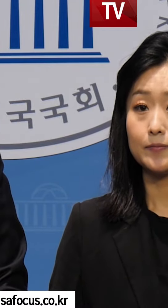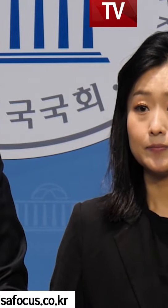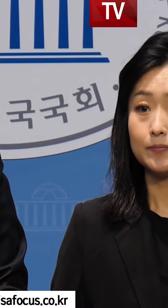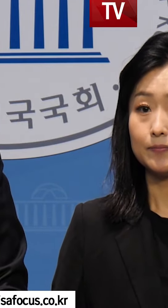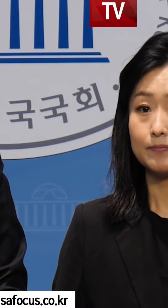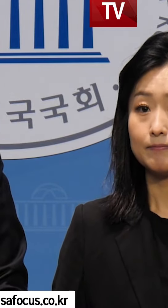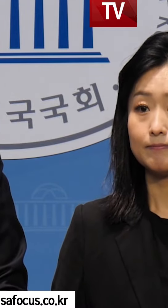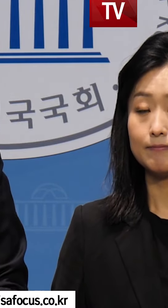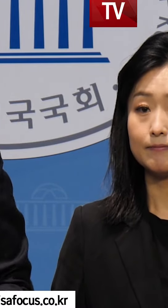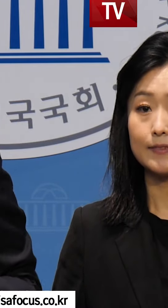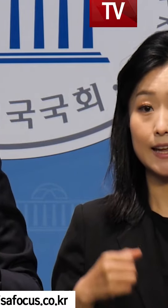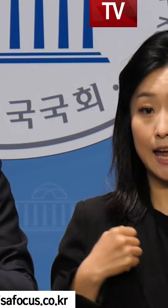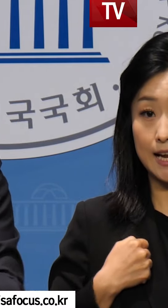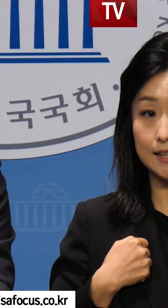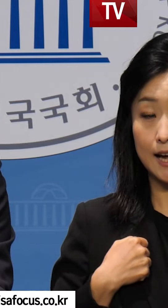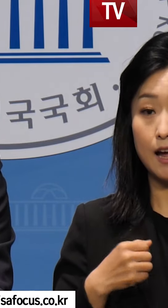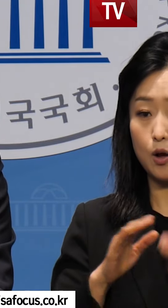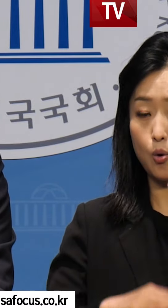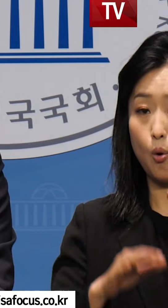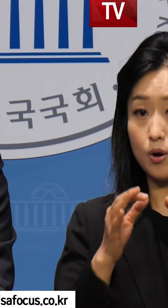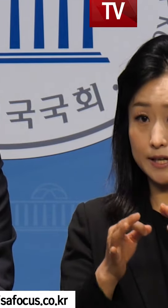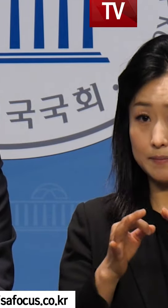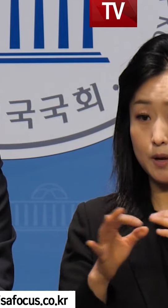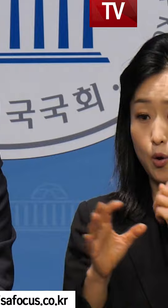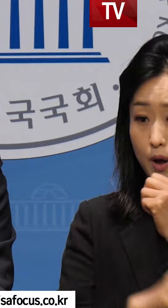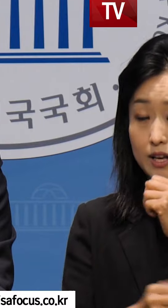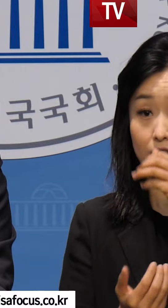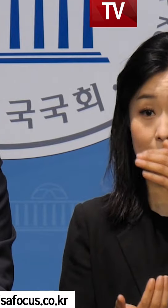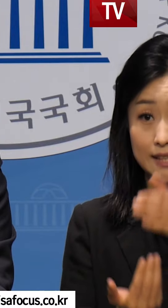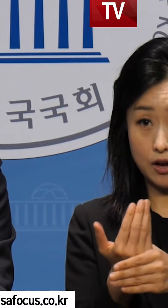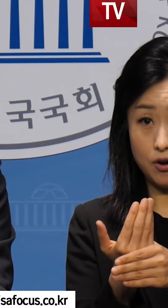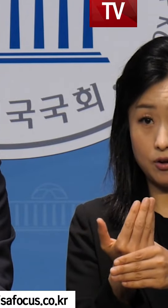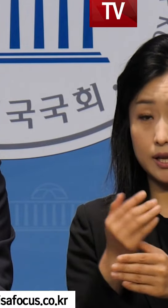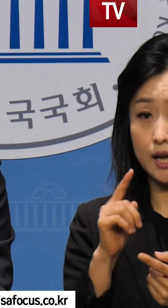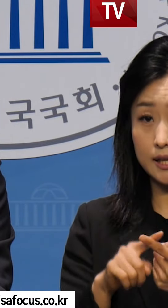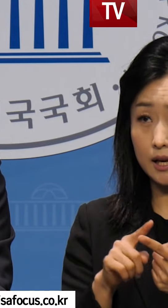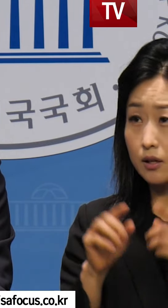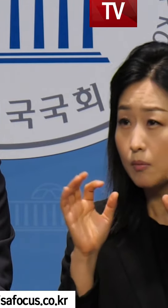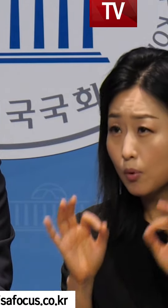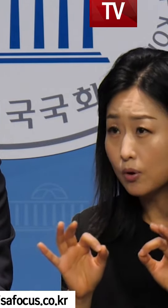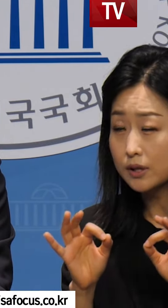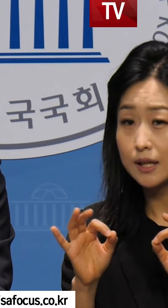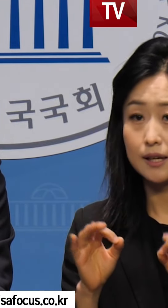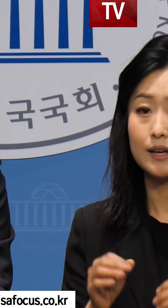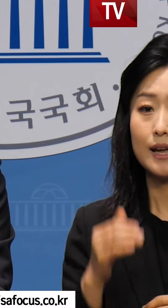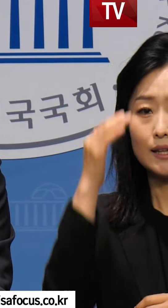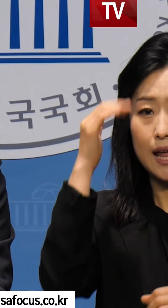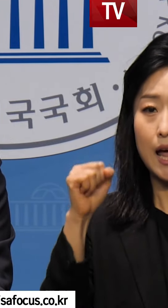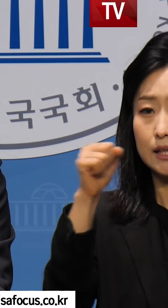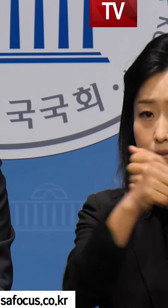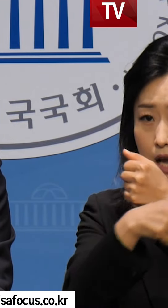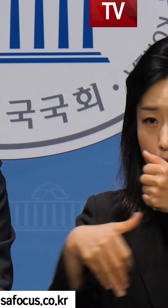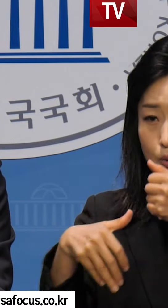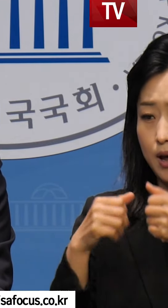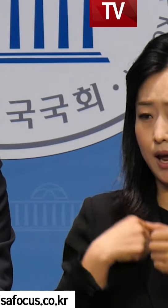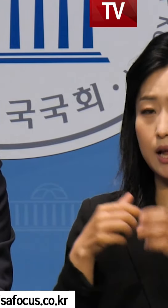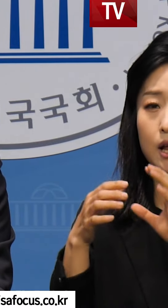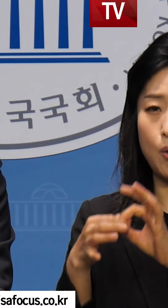대한체육회 전 회장의 공금횡령 사건은 해외 체육단체들이 얼마나 느슨한 관리, 감독체계 아래